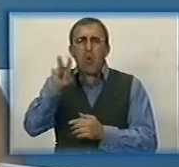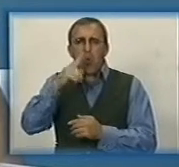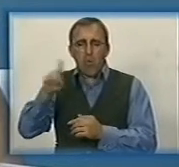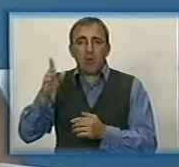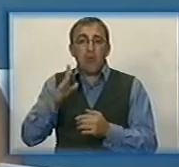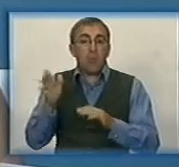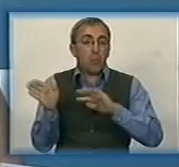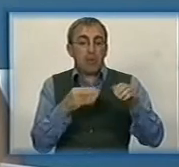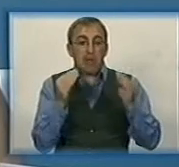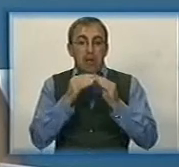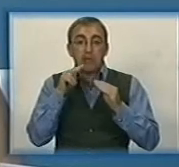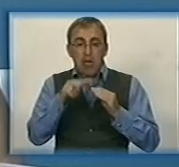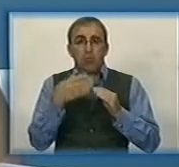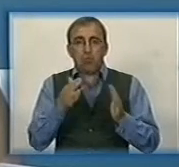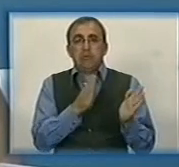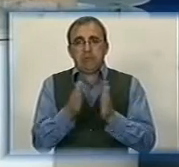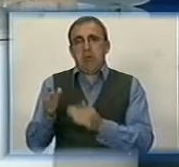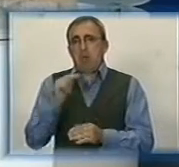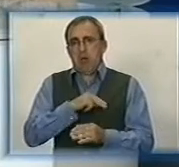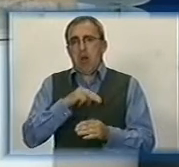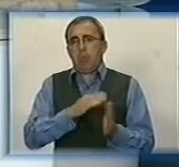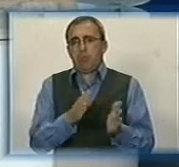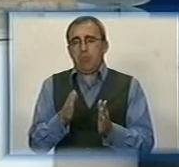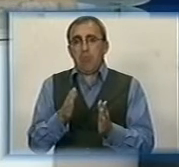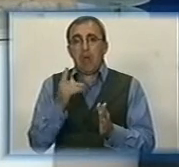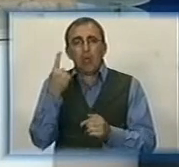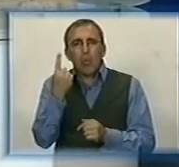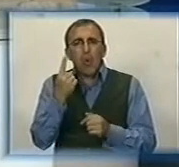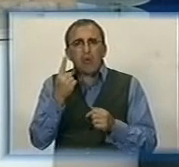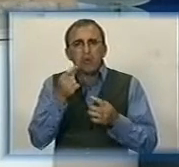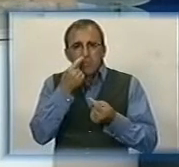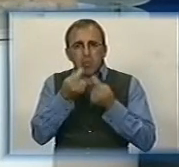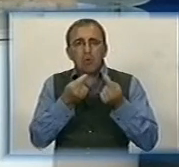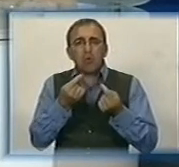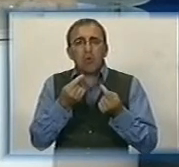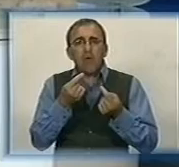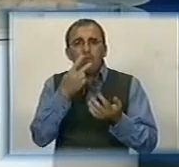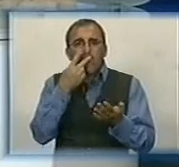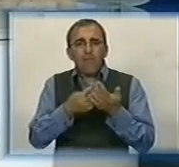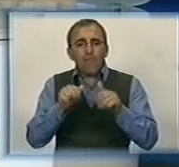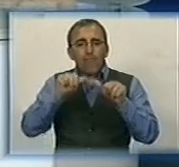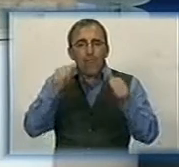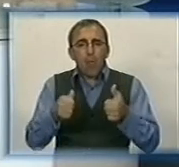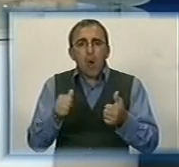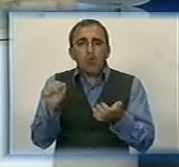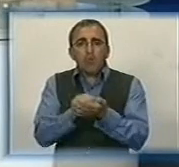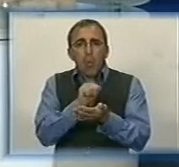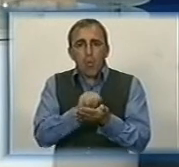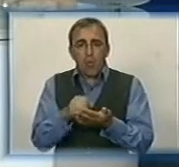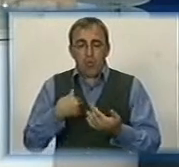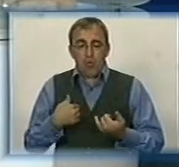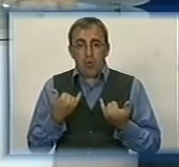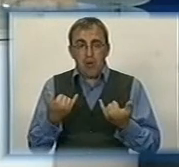как у них система работает. Михайло Петрович, ще один нюанс, що стосується самого вигляду формату документа. Сьогодні в